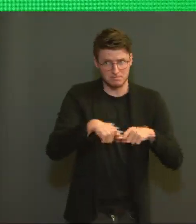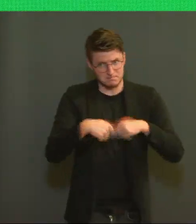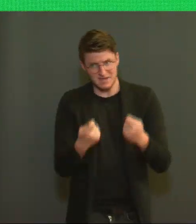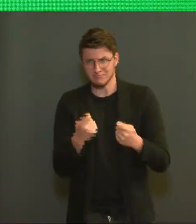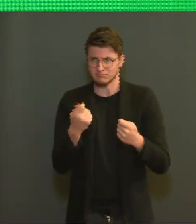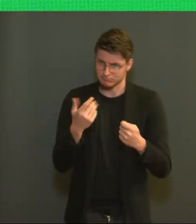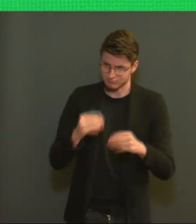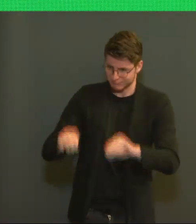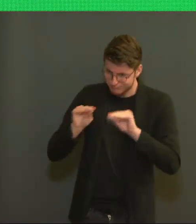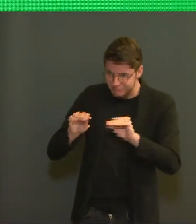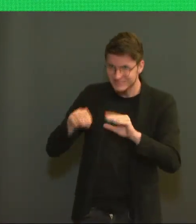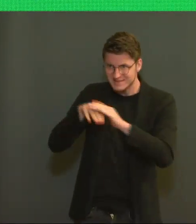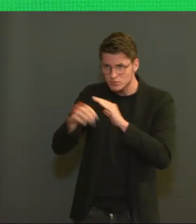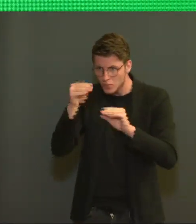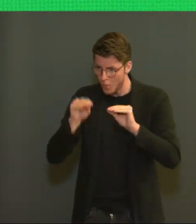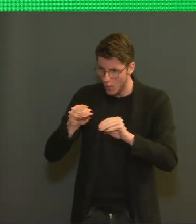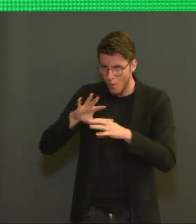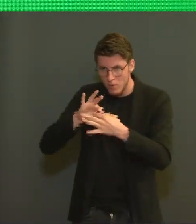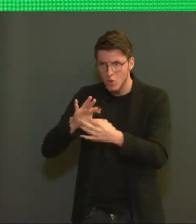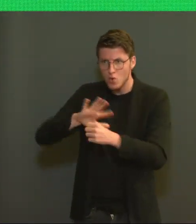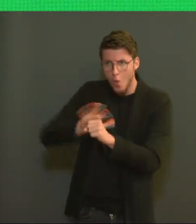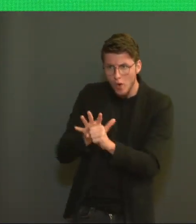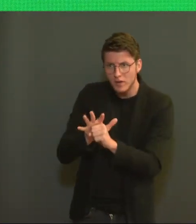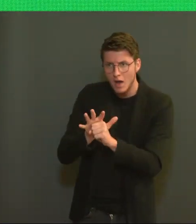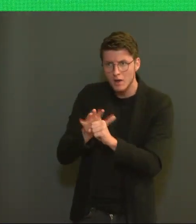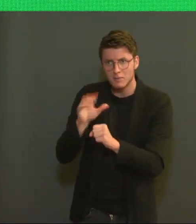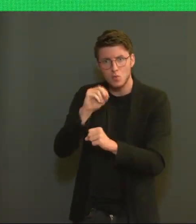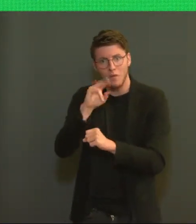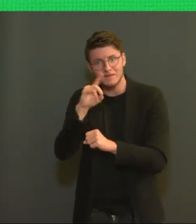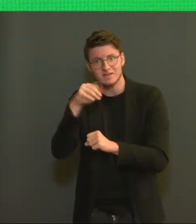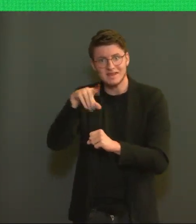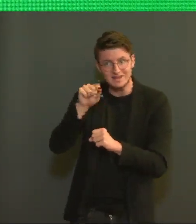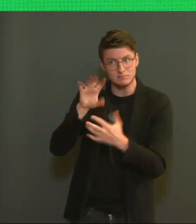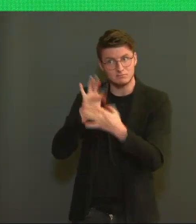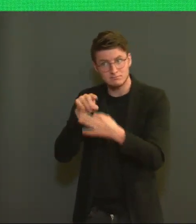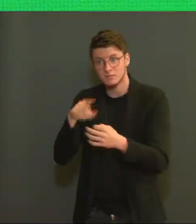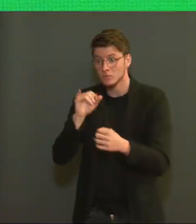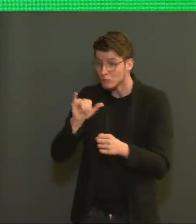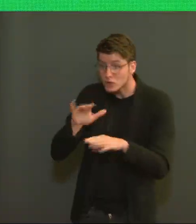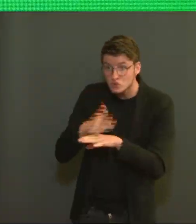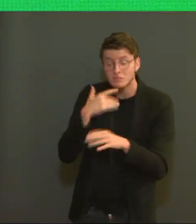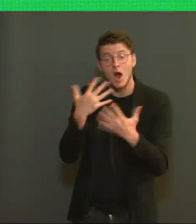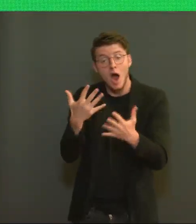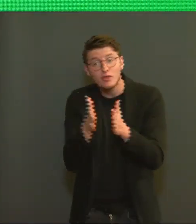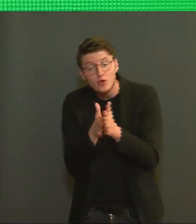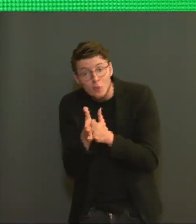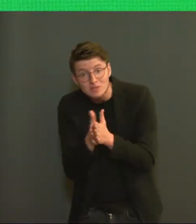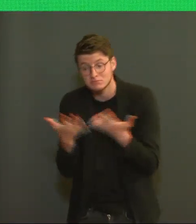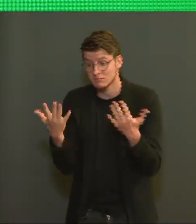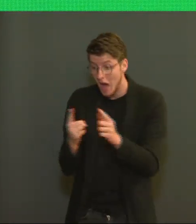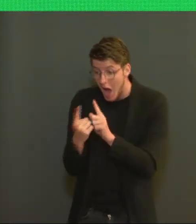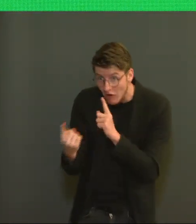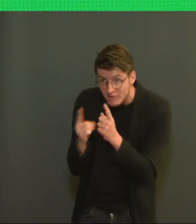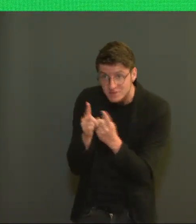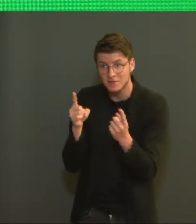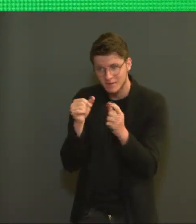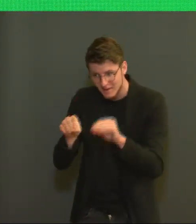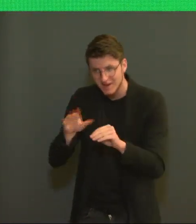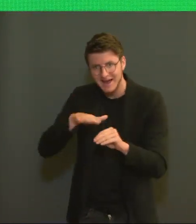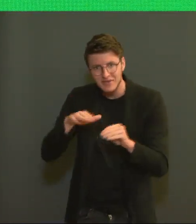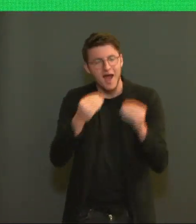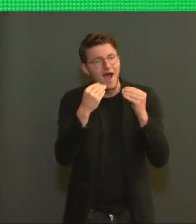geven over het virus en de gezonde reflexen. Zoals een goede handhygiëne, afstand bewaren enzovoort. Veel scholen